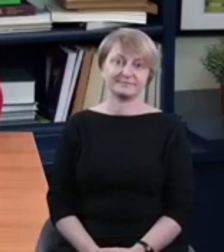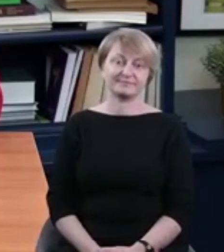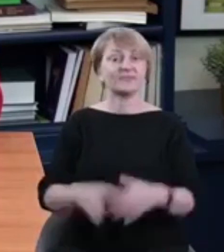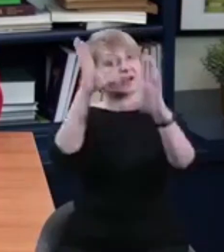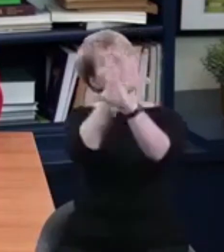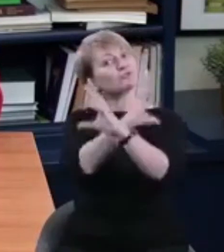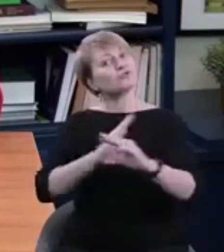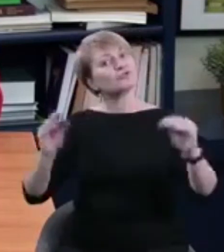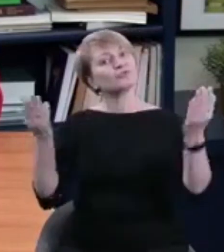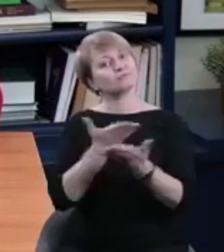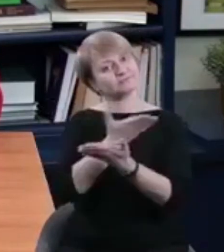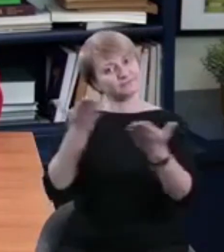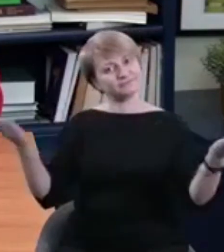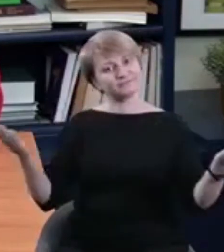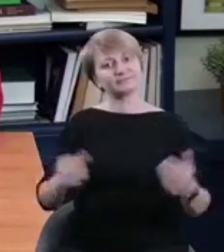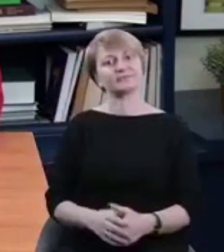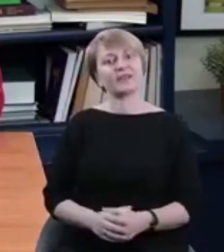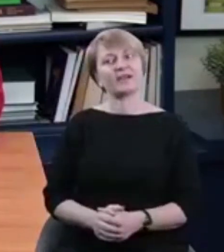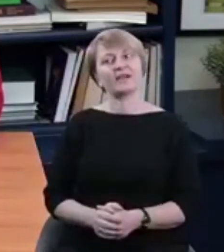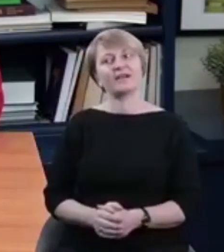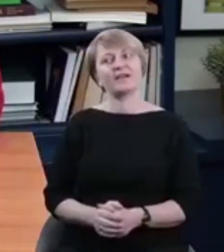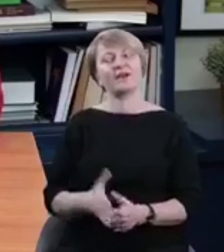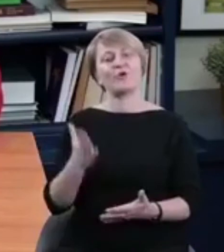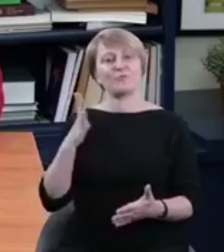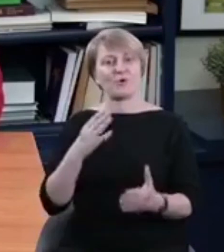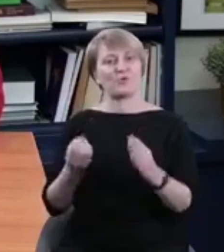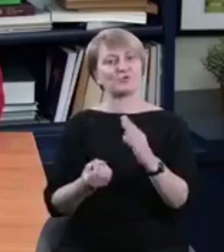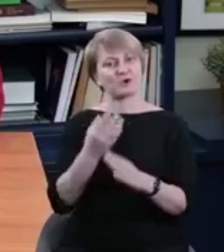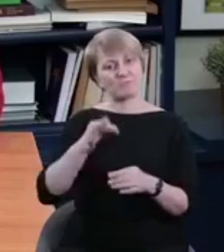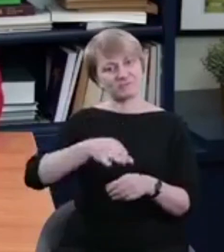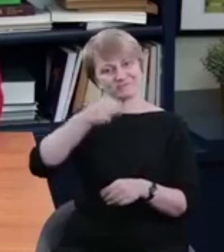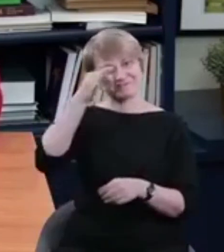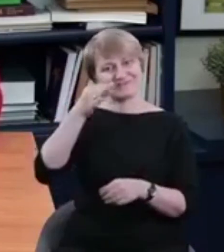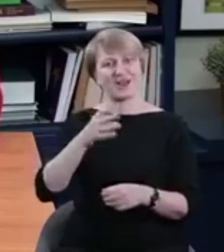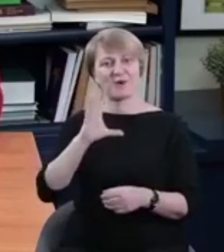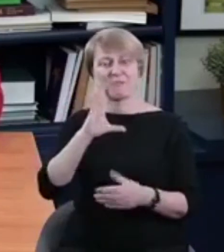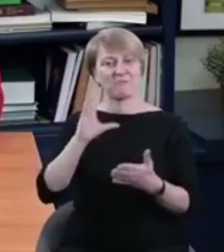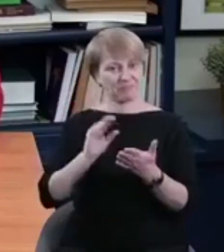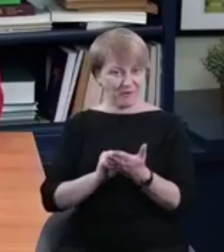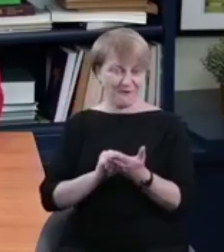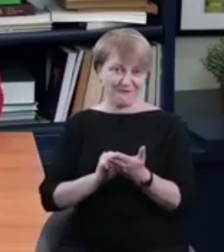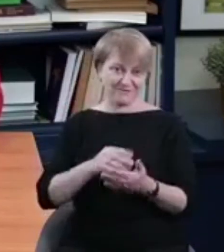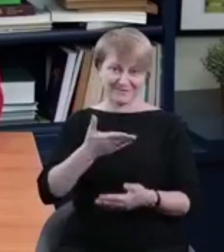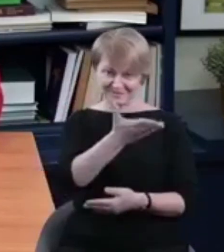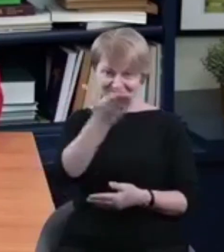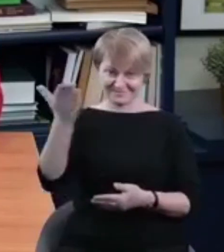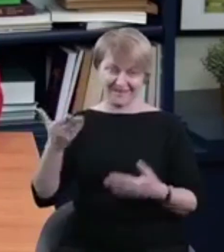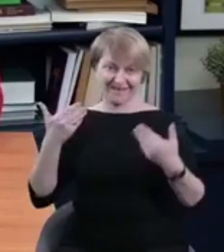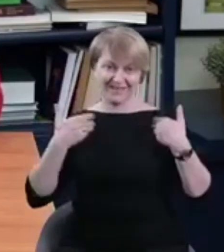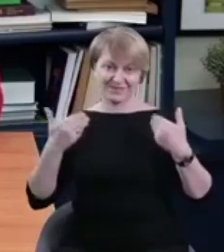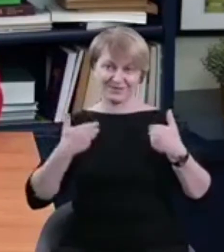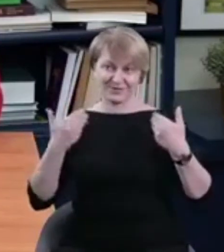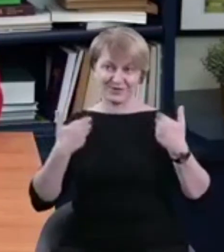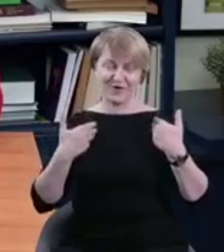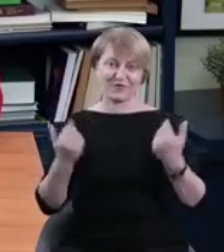szanowni państwo w tak lampkę szampana wypiłem jest coraz wasze zdrowie jadę na